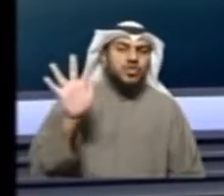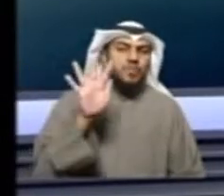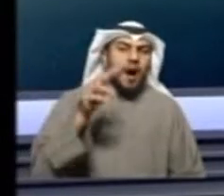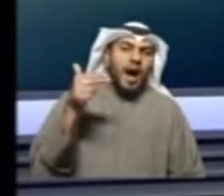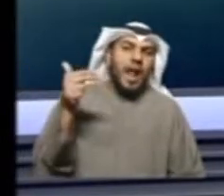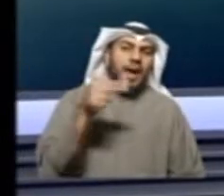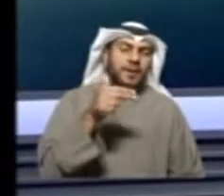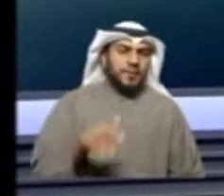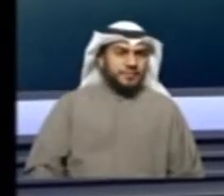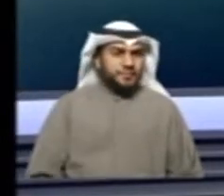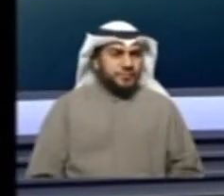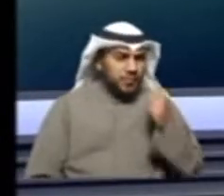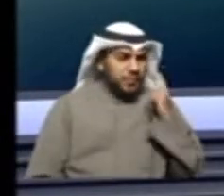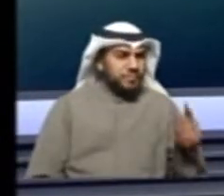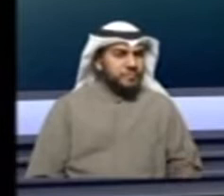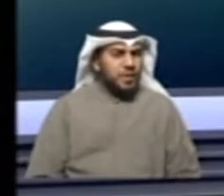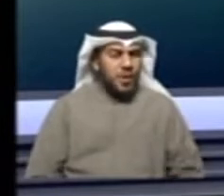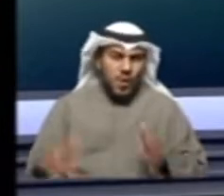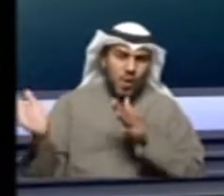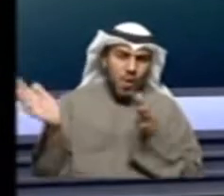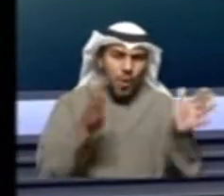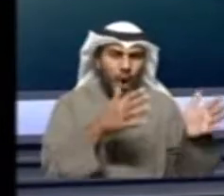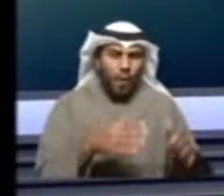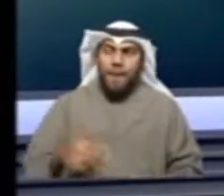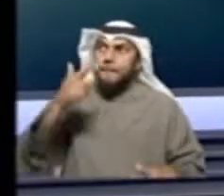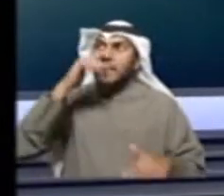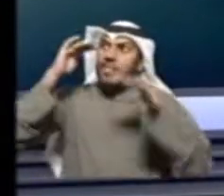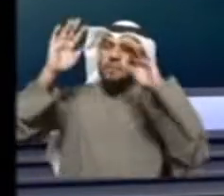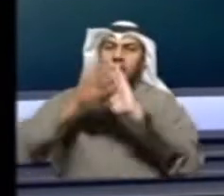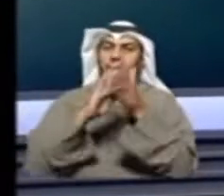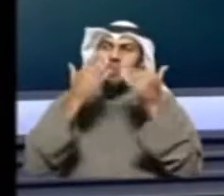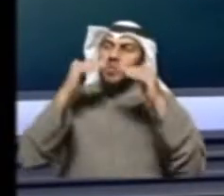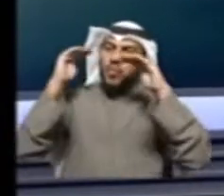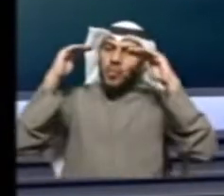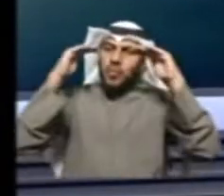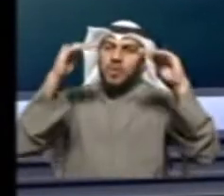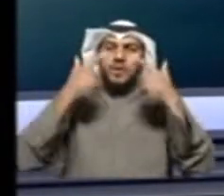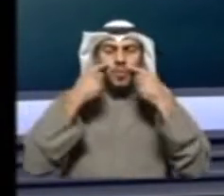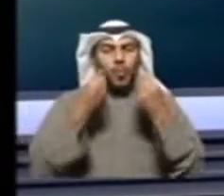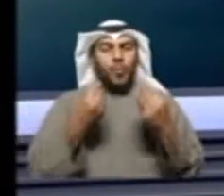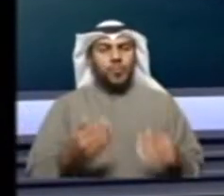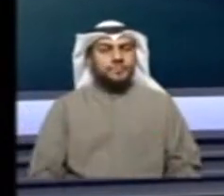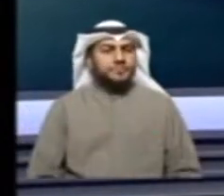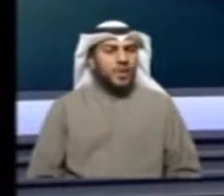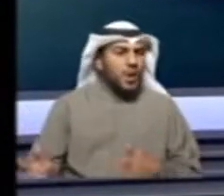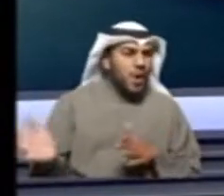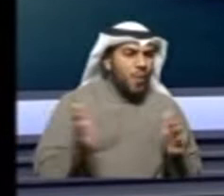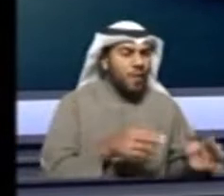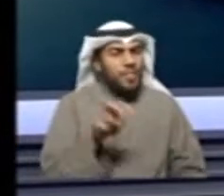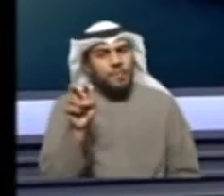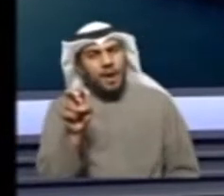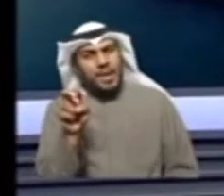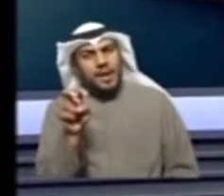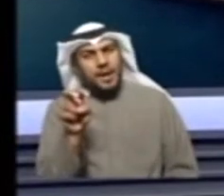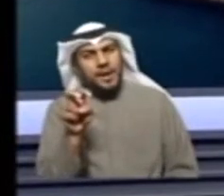العربية. الأجواء الحالية في مدينة الكويت سماء صافية، استمرار في الرياح الشمالية الغربية خفيفة السرعة، سرعتها